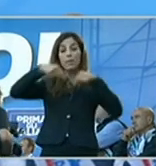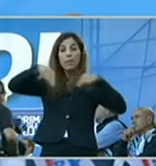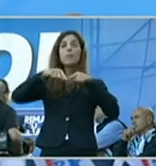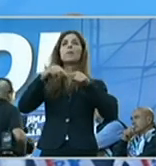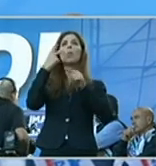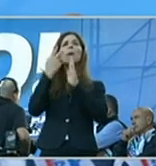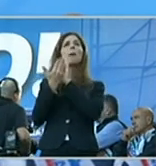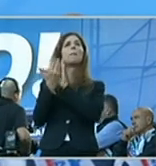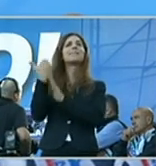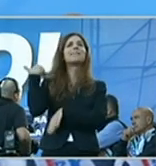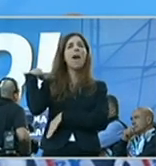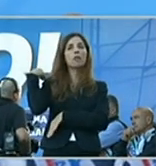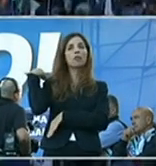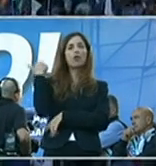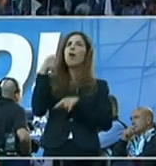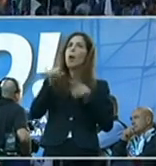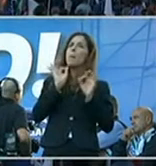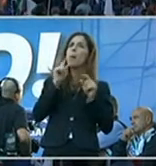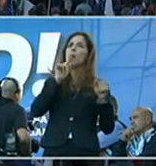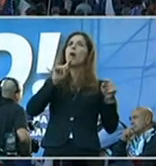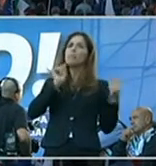mese. Oggi ho letto Surreale,